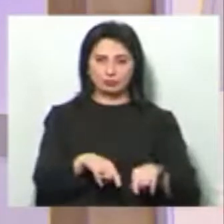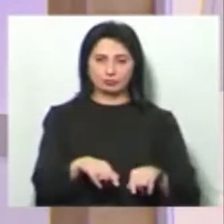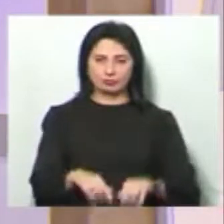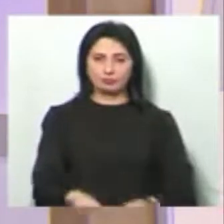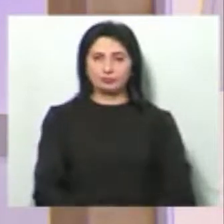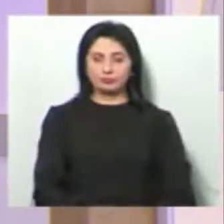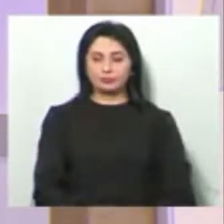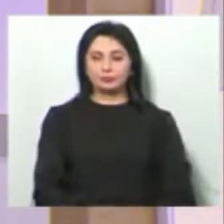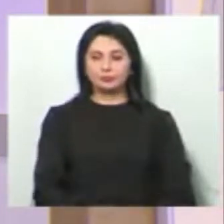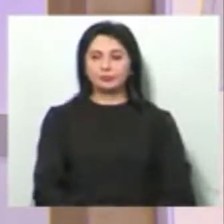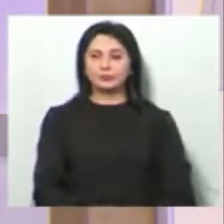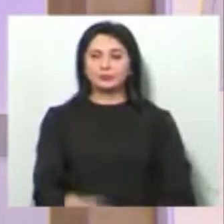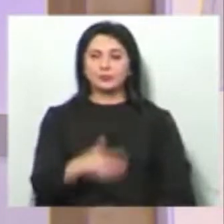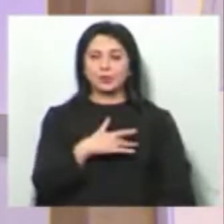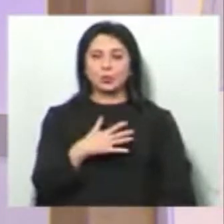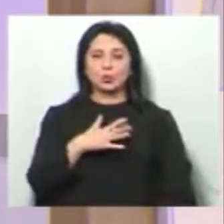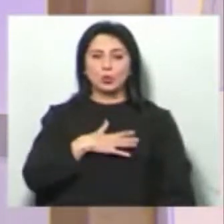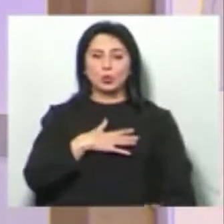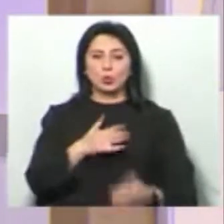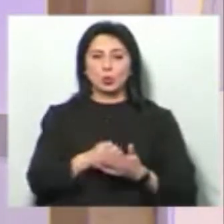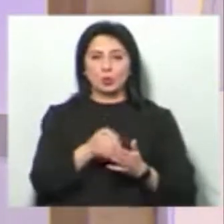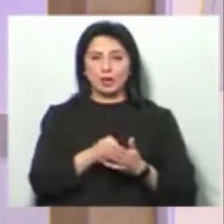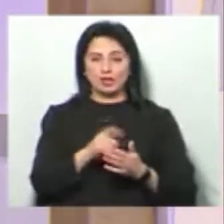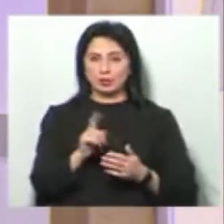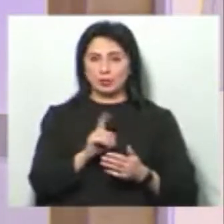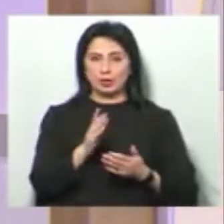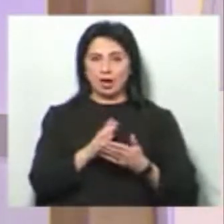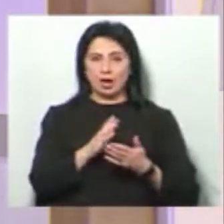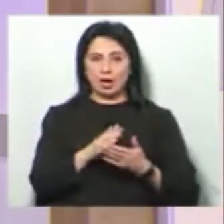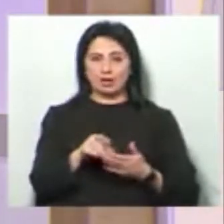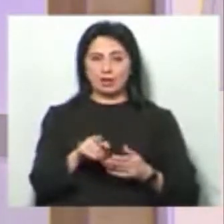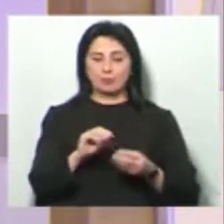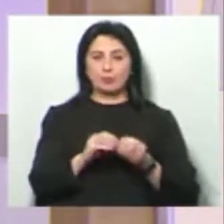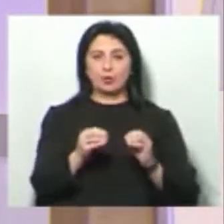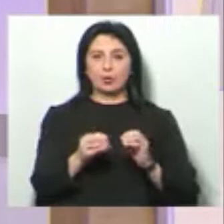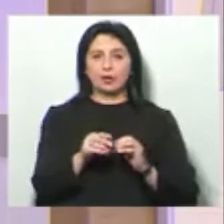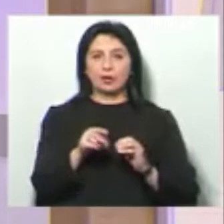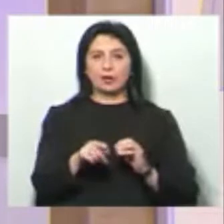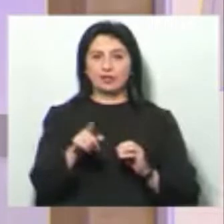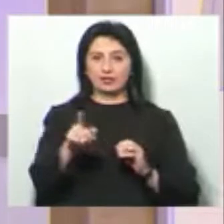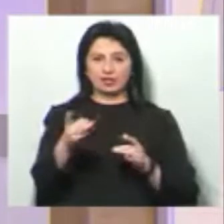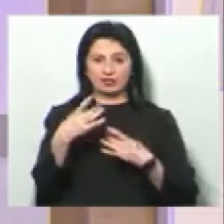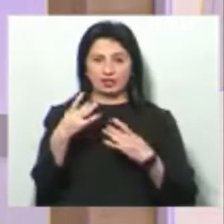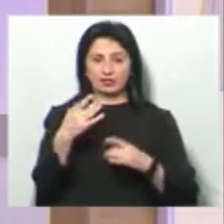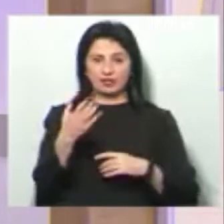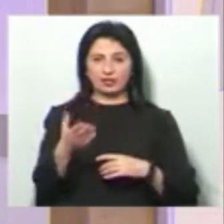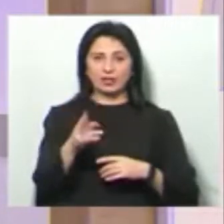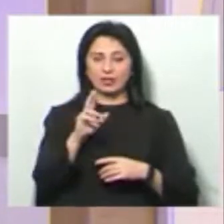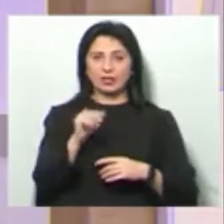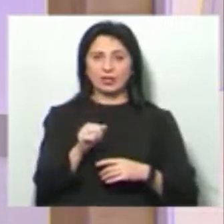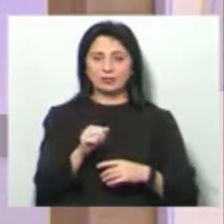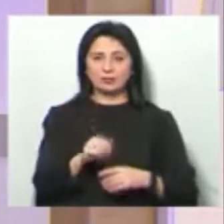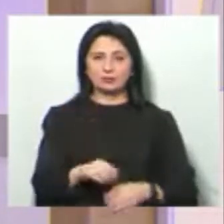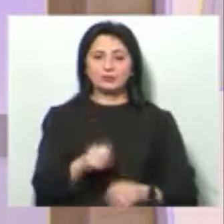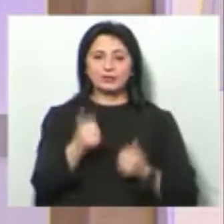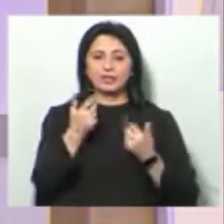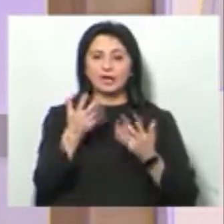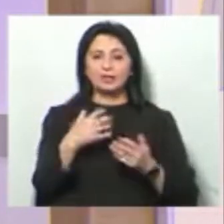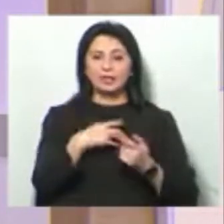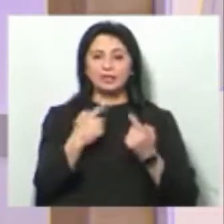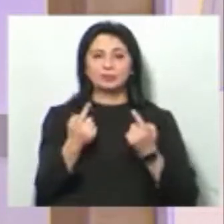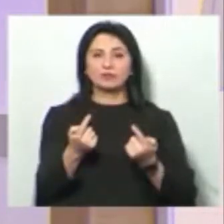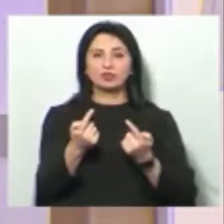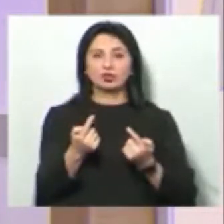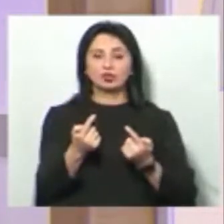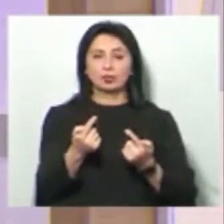გამონაკლისი არ არის. გულის უკმარისობას რა წილი აქვს ამ პრობლემებში, ამას თქვენ გვეტყვით და რამდენად